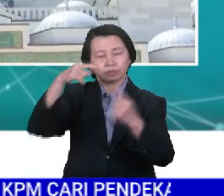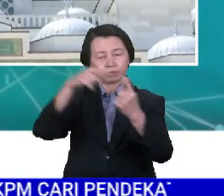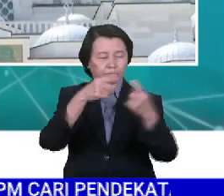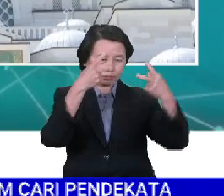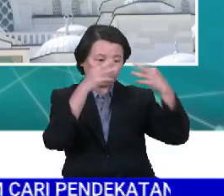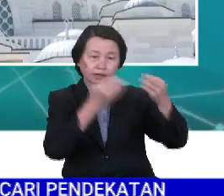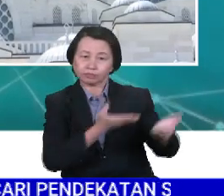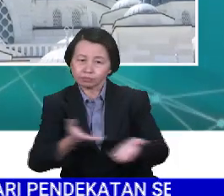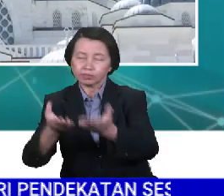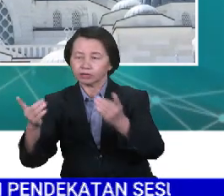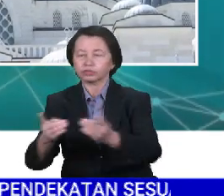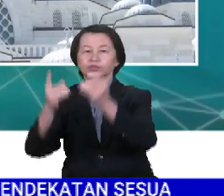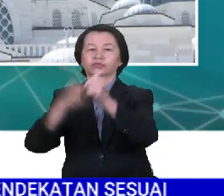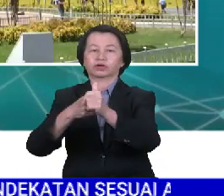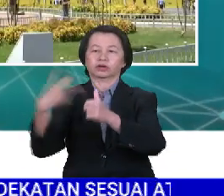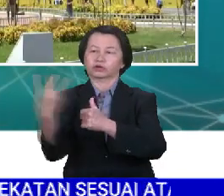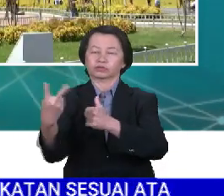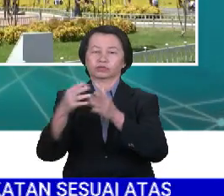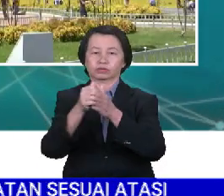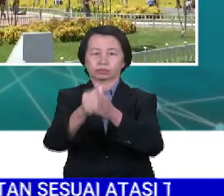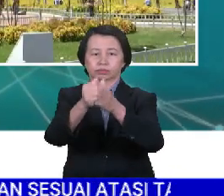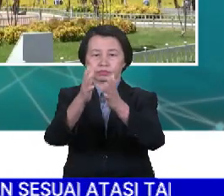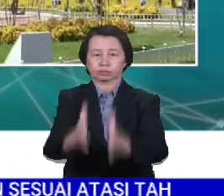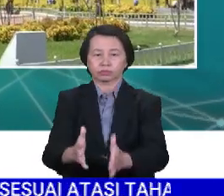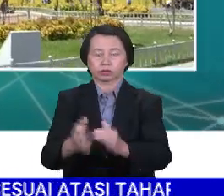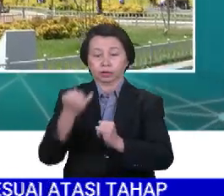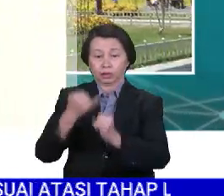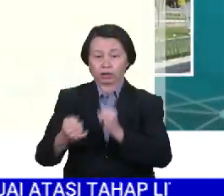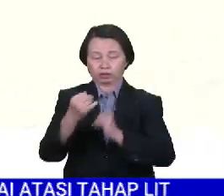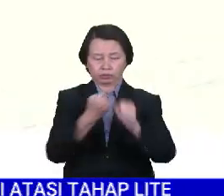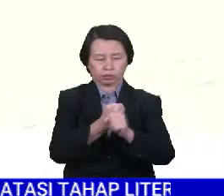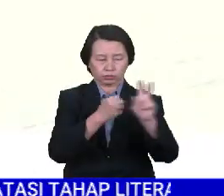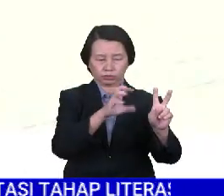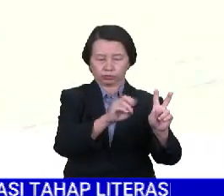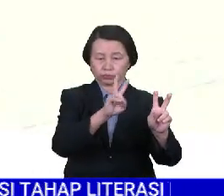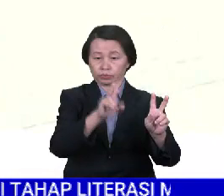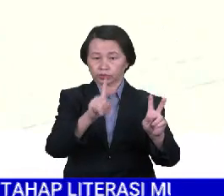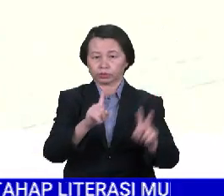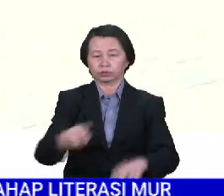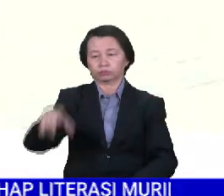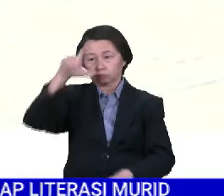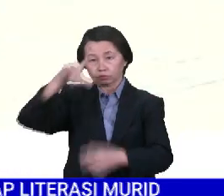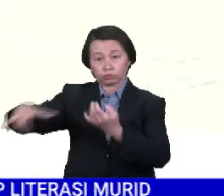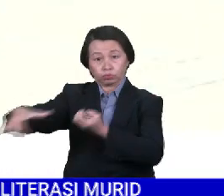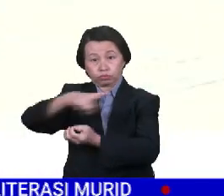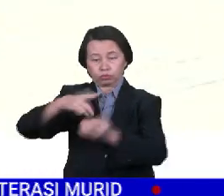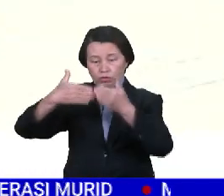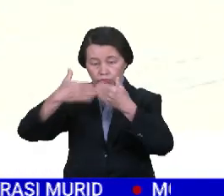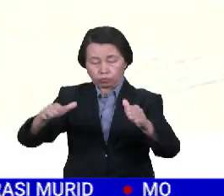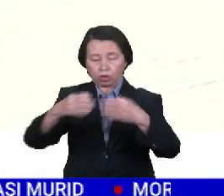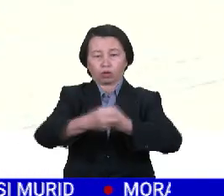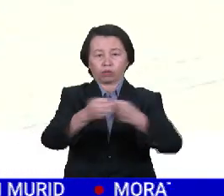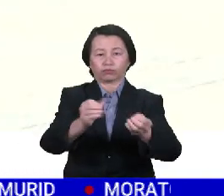Menteri untuk pertemuan sulung kedua-dua pemimpin. Akhir 2021, Turkish Aerospace membuka pejabat